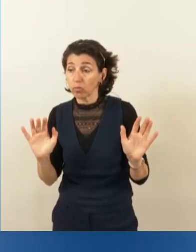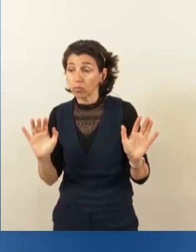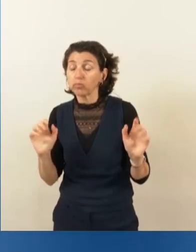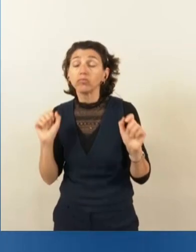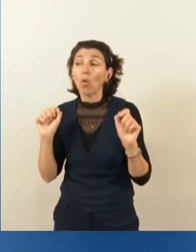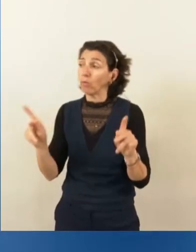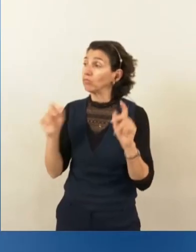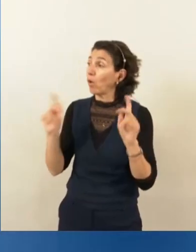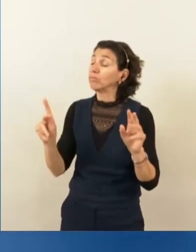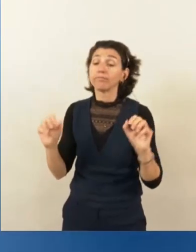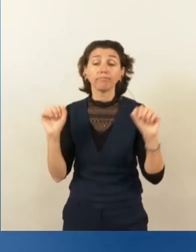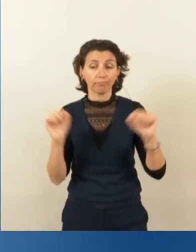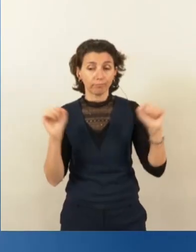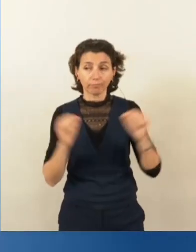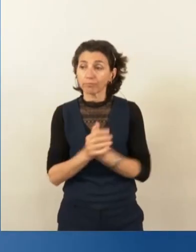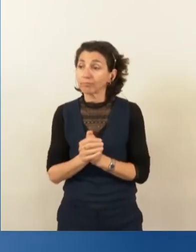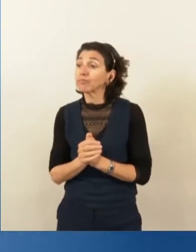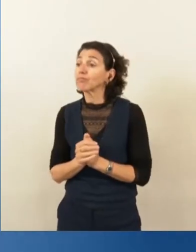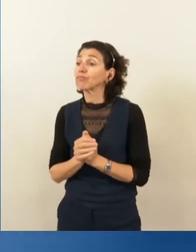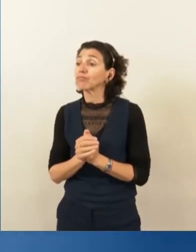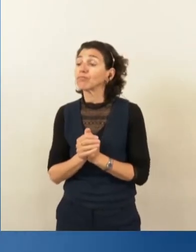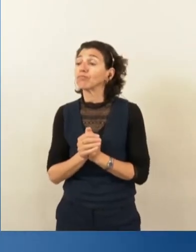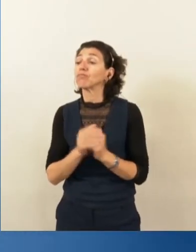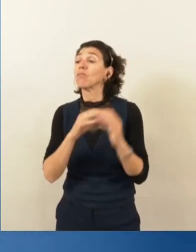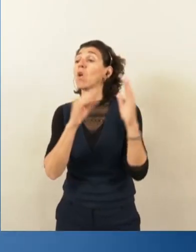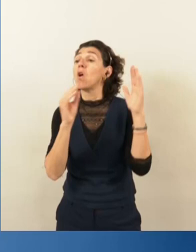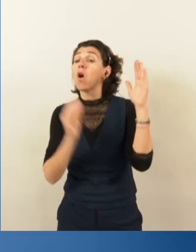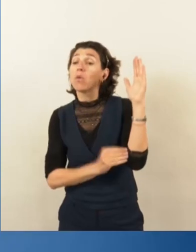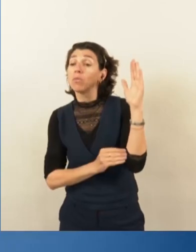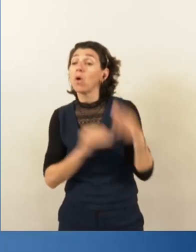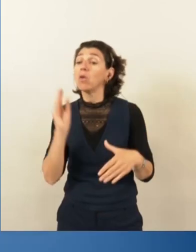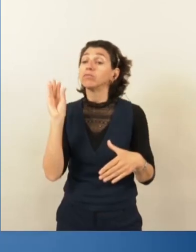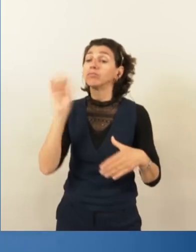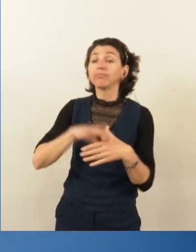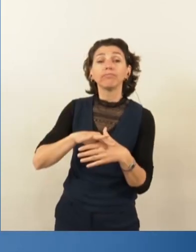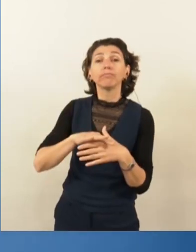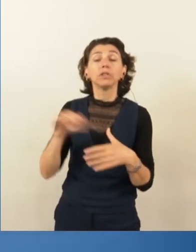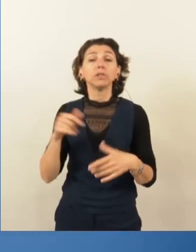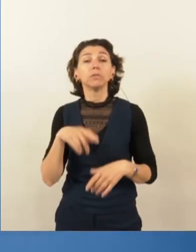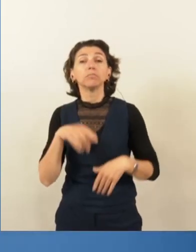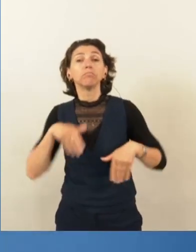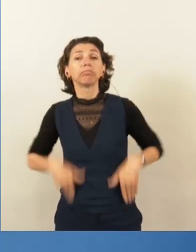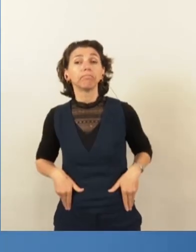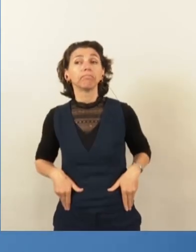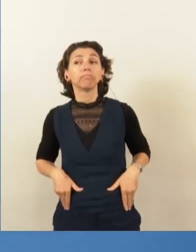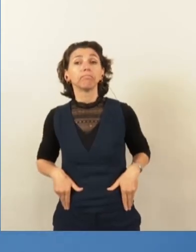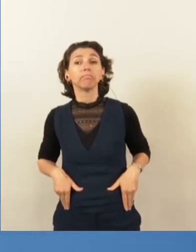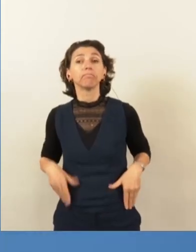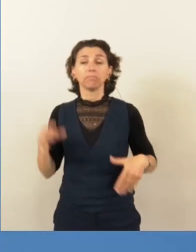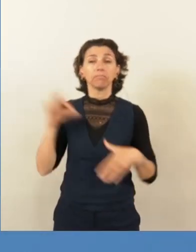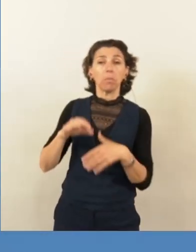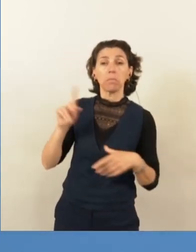ok très bien donc je mets l'amendement aux voix qui ne prend pas par au vote qui s'abstient